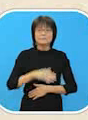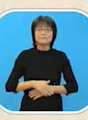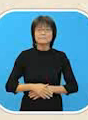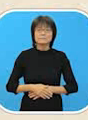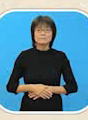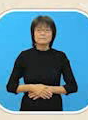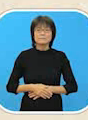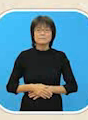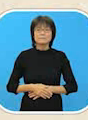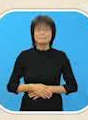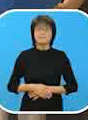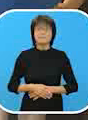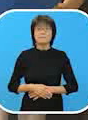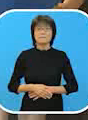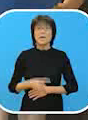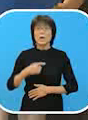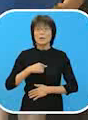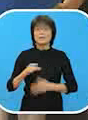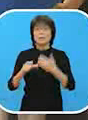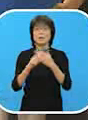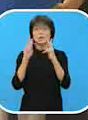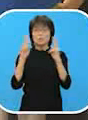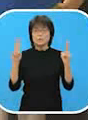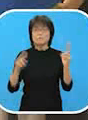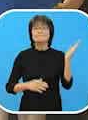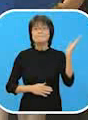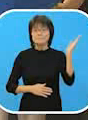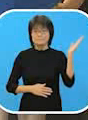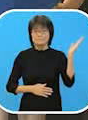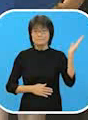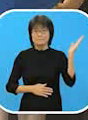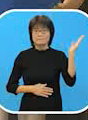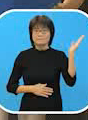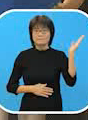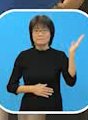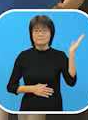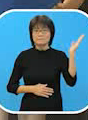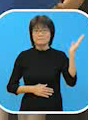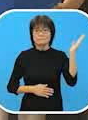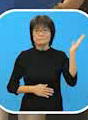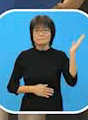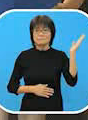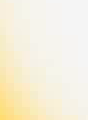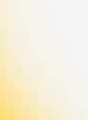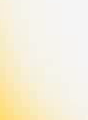私の秋田ビジョン、母みたいになりたい。